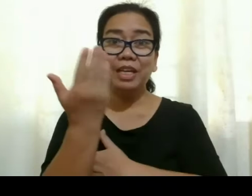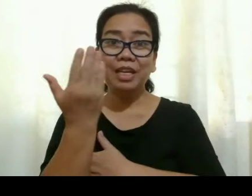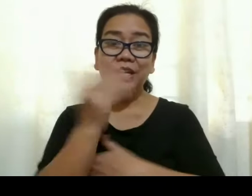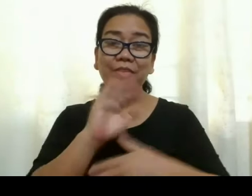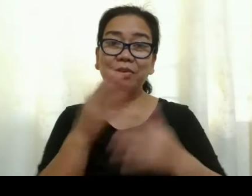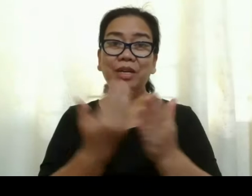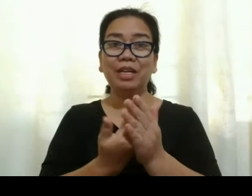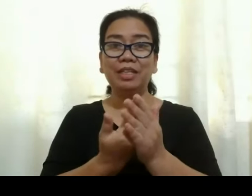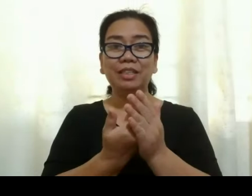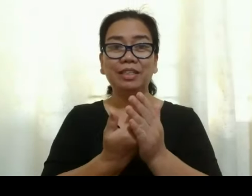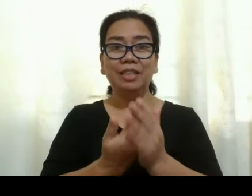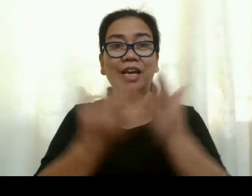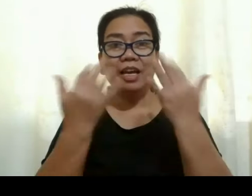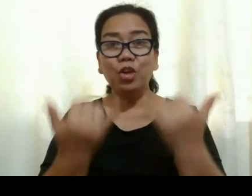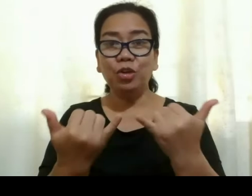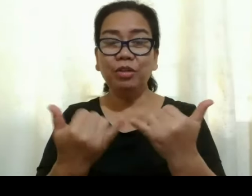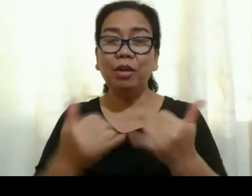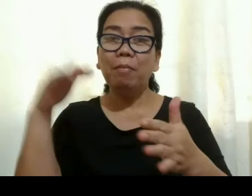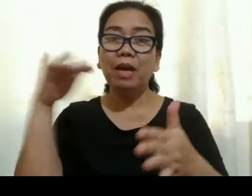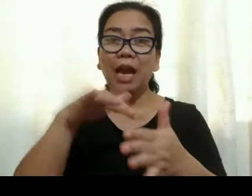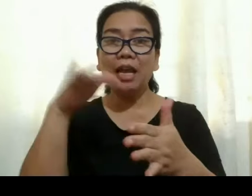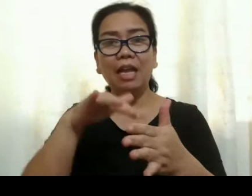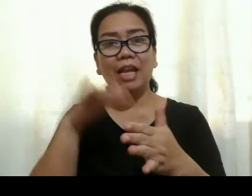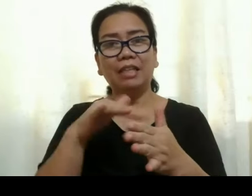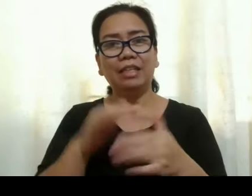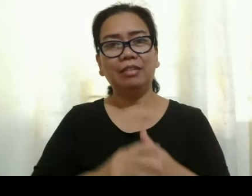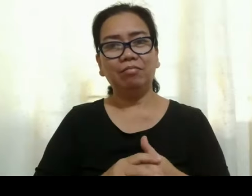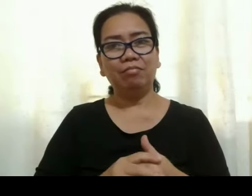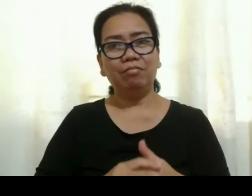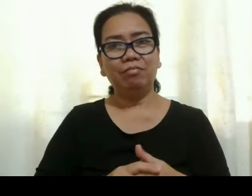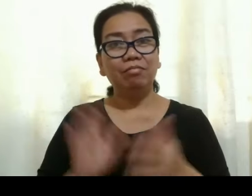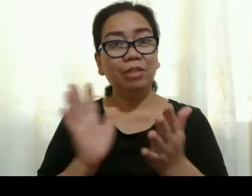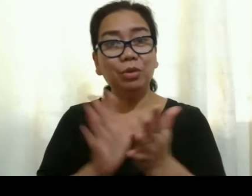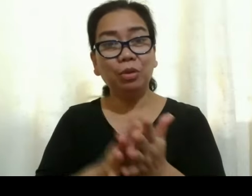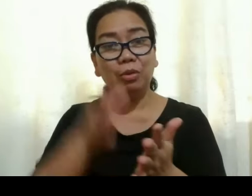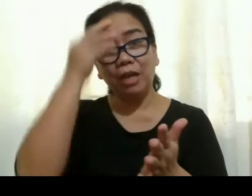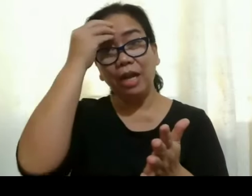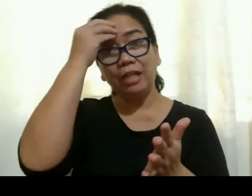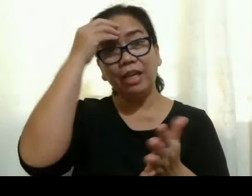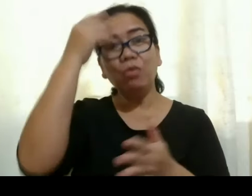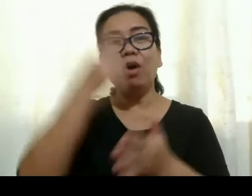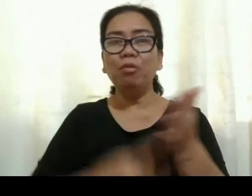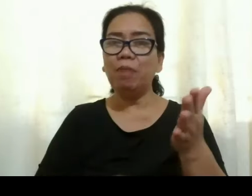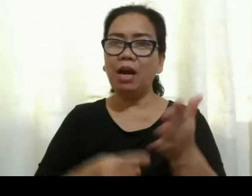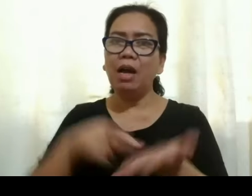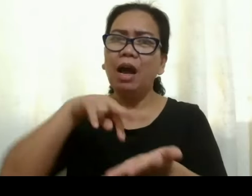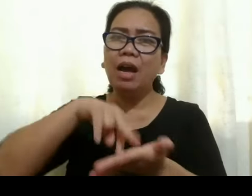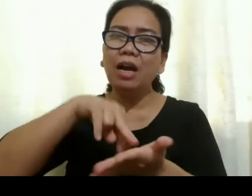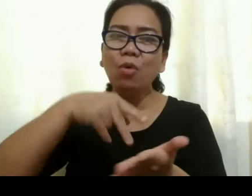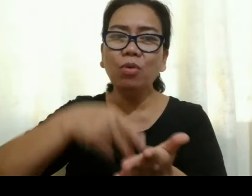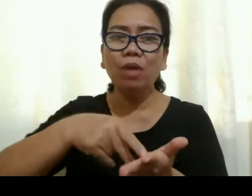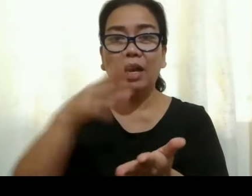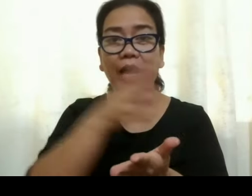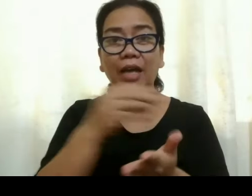Good morning, everyone. Ngayon, pag-aaralan natin. Matututunan natin kung ano ba